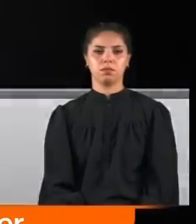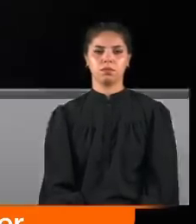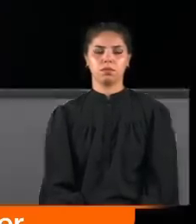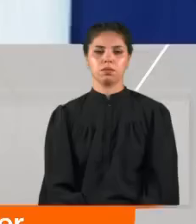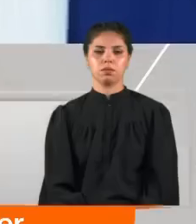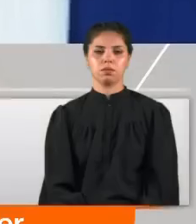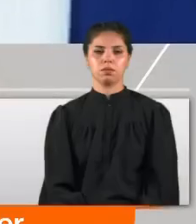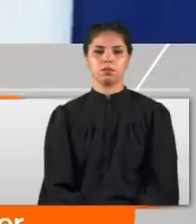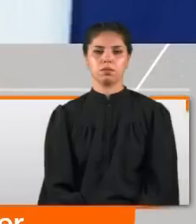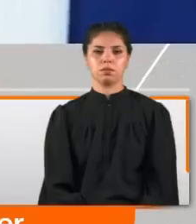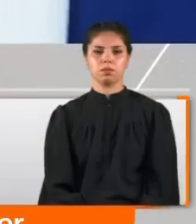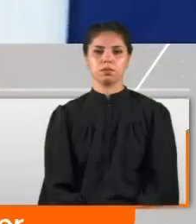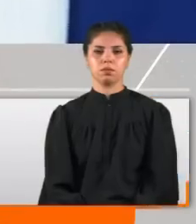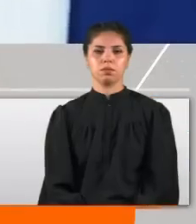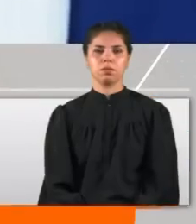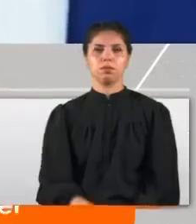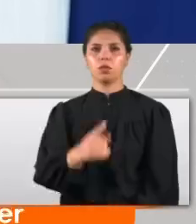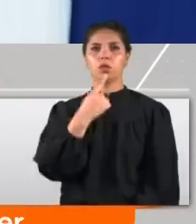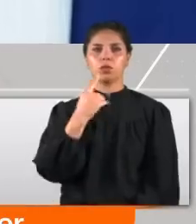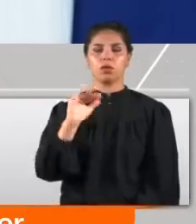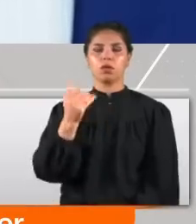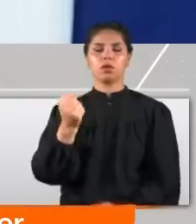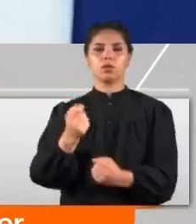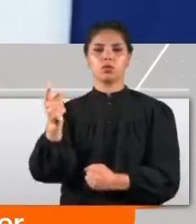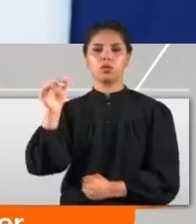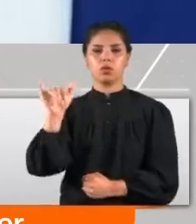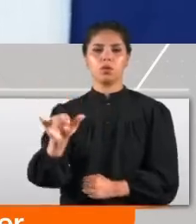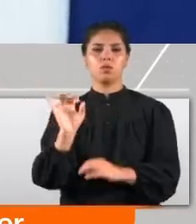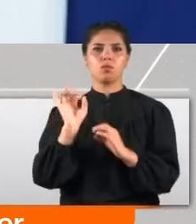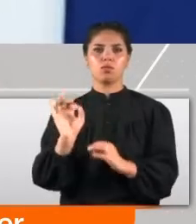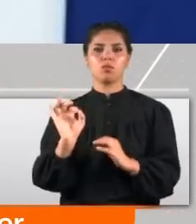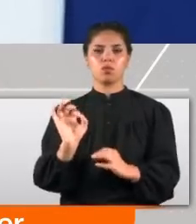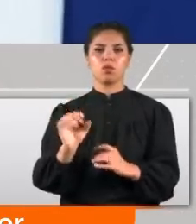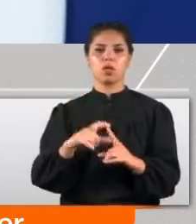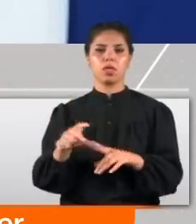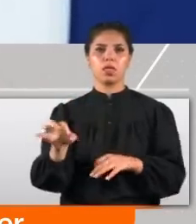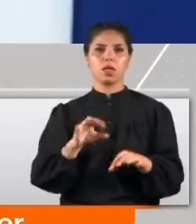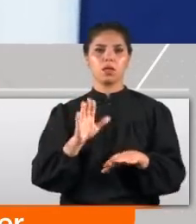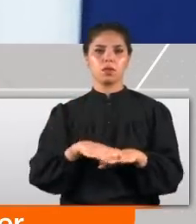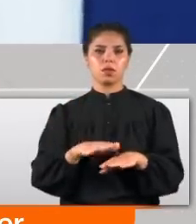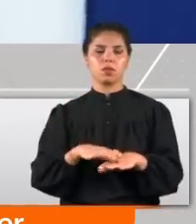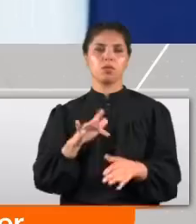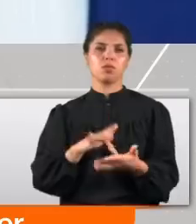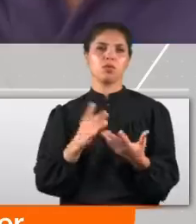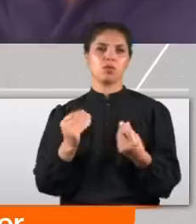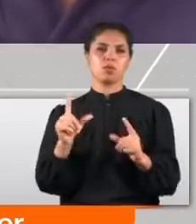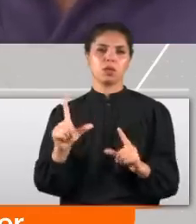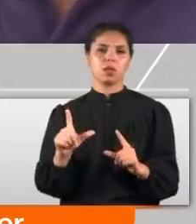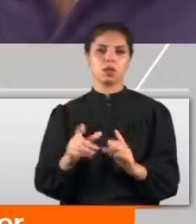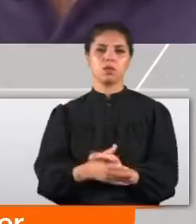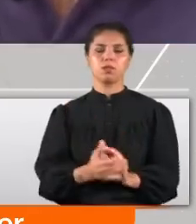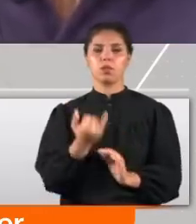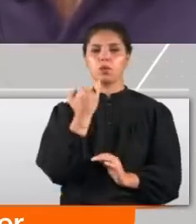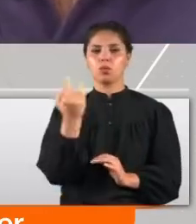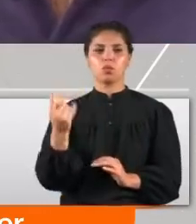ki? O ifadede bulunan taksici hakkında muhakkak denetim yapılıp yaptırım uygulanmalı. Bunda